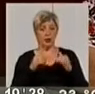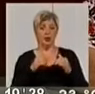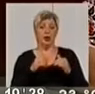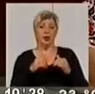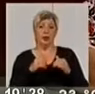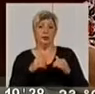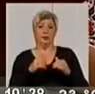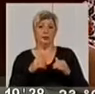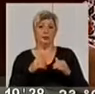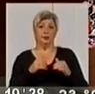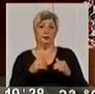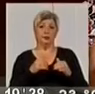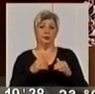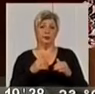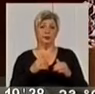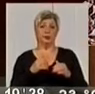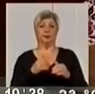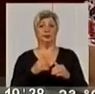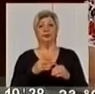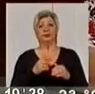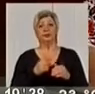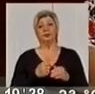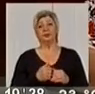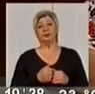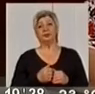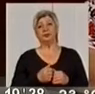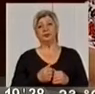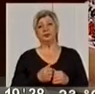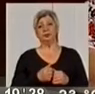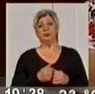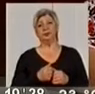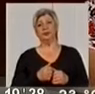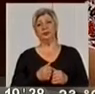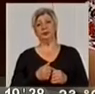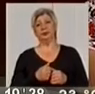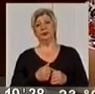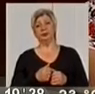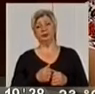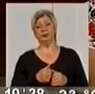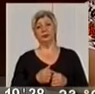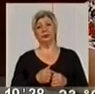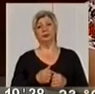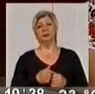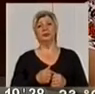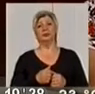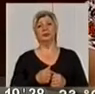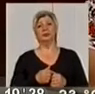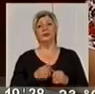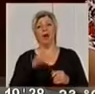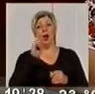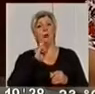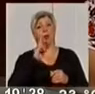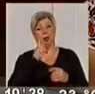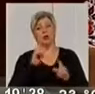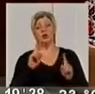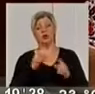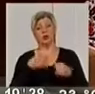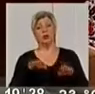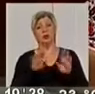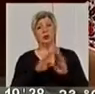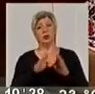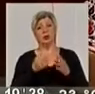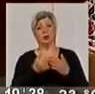комітетом, він переміг у нас на аукціоні як найкращий з найкращими пропозиціями. Поки що так, це